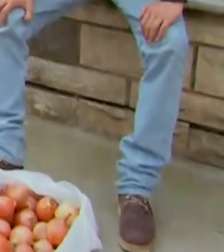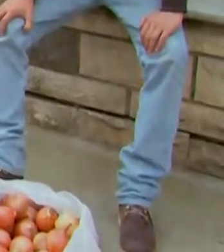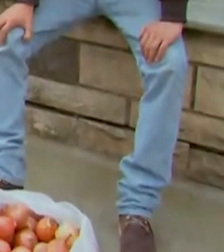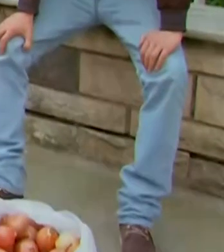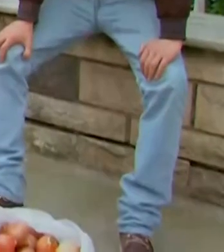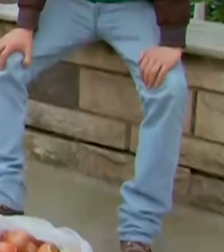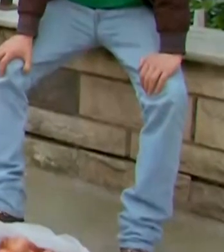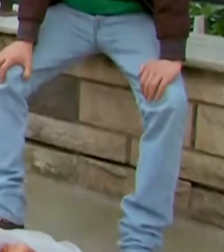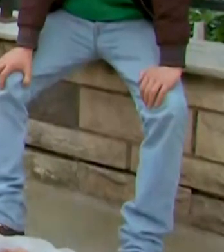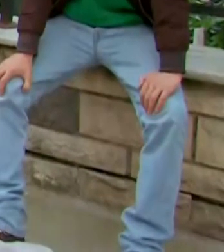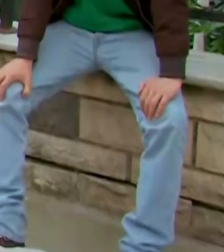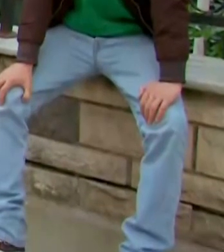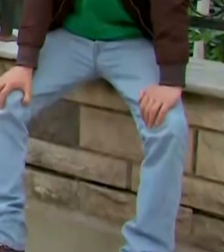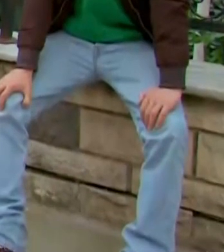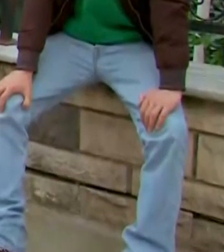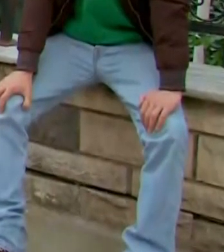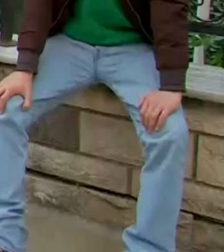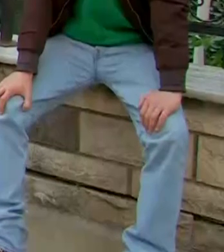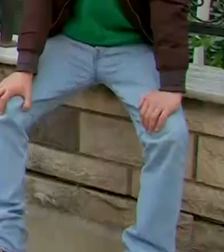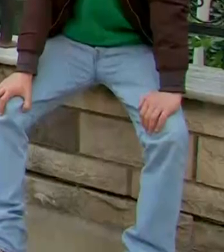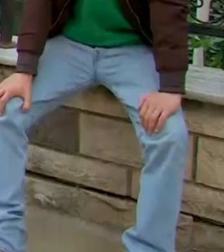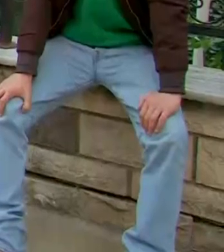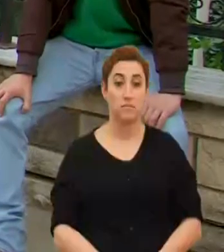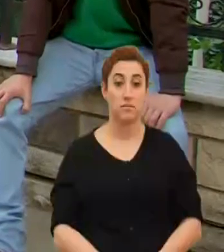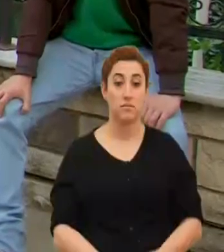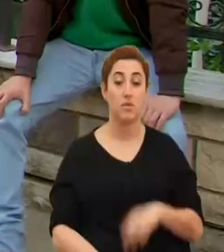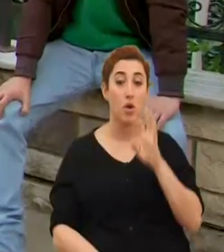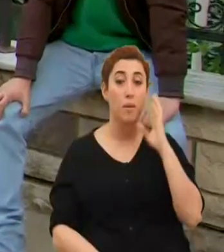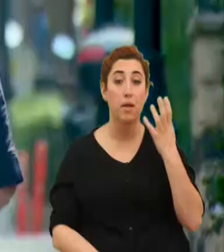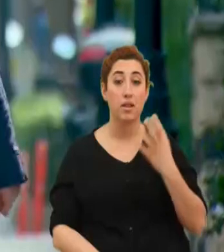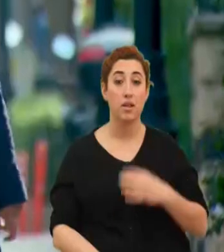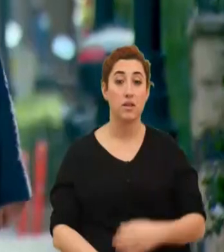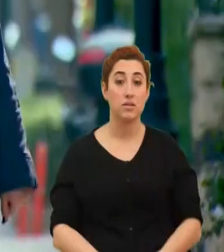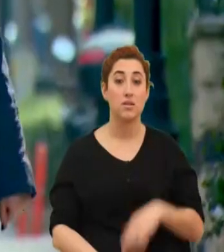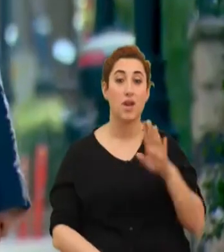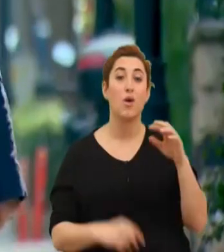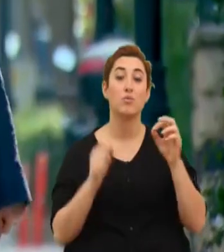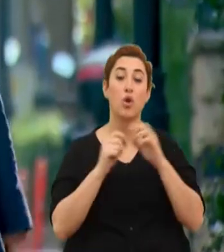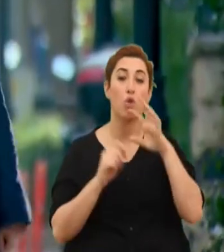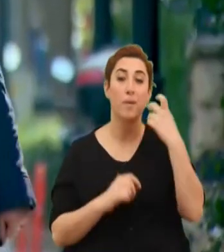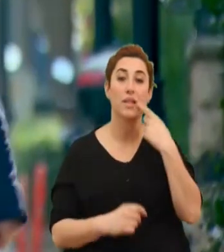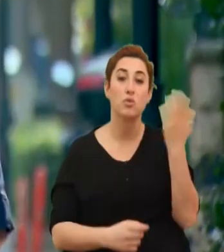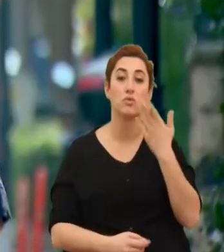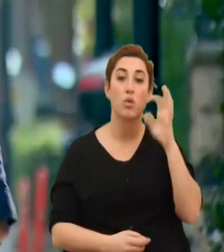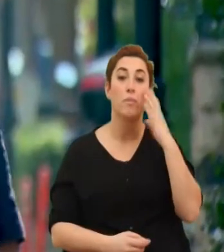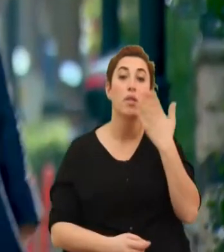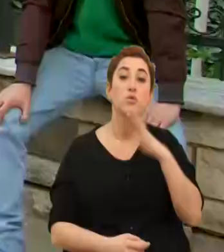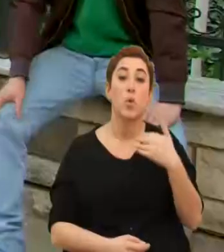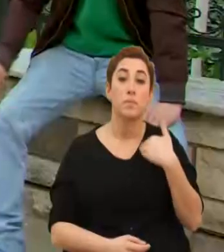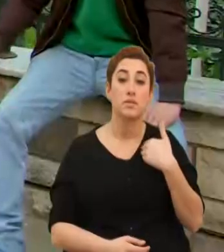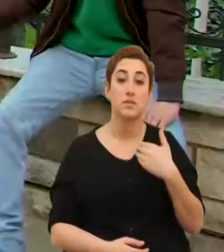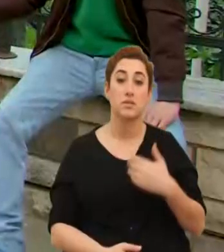Gençler duvara oturmuş bekliyor ama hiç satış yapamamışlar. Domates. Ya Burhan domates diyorsun hala ya. Domates yok